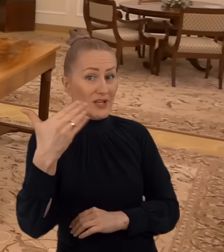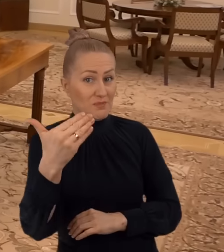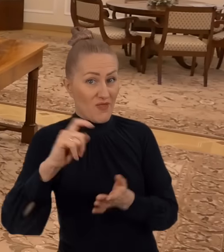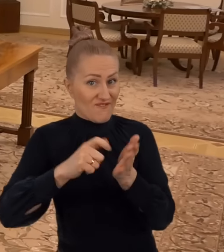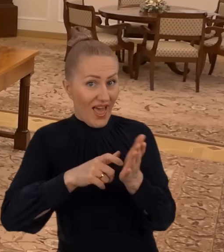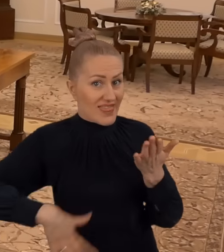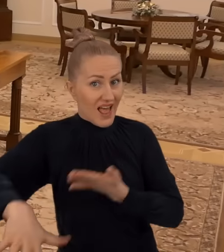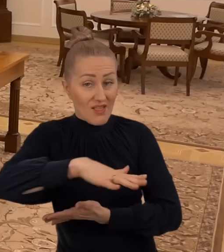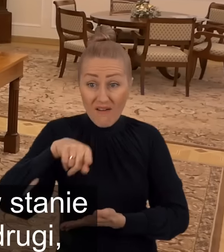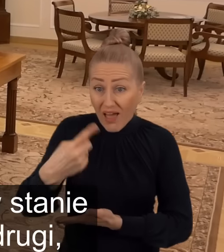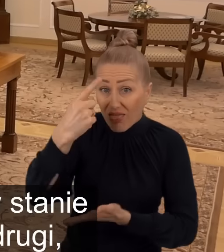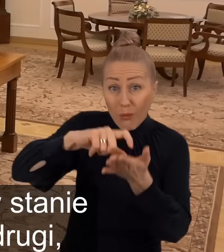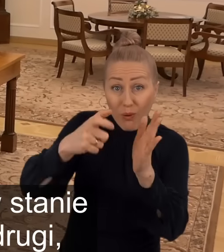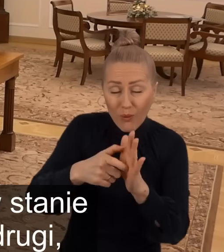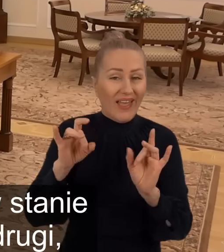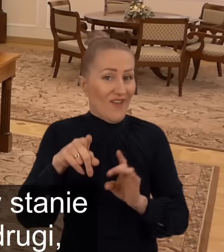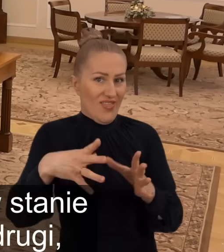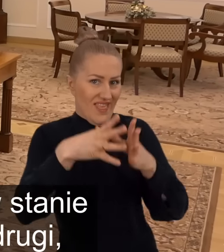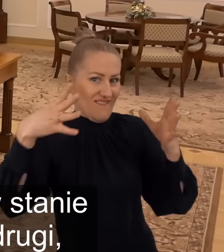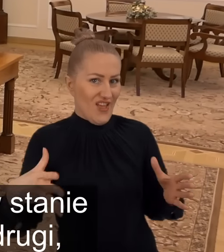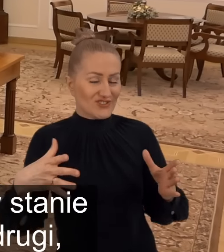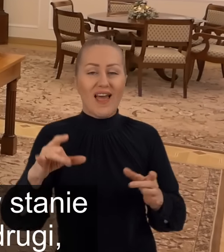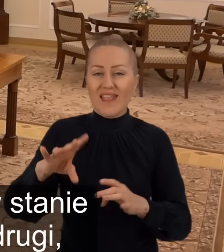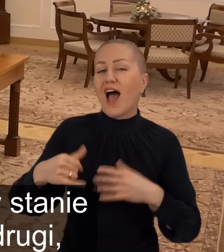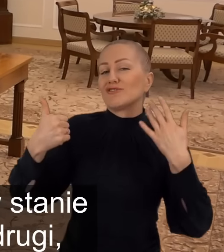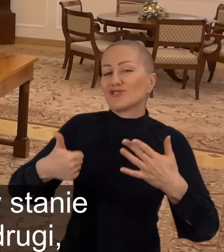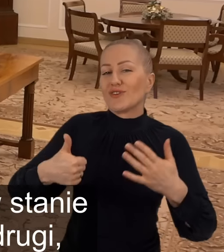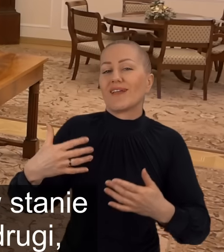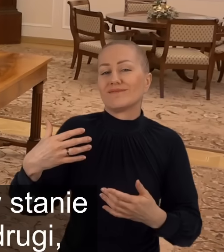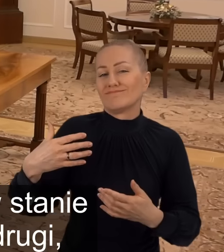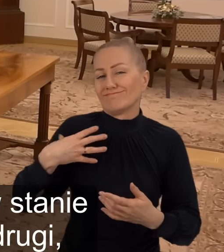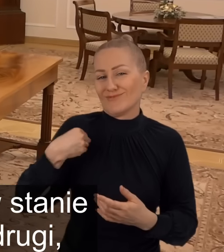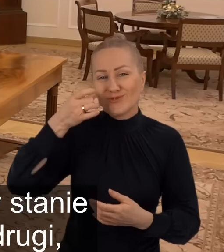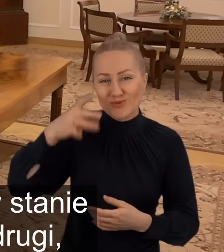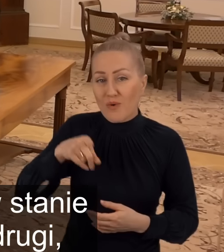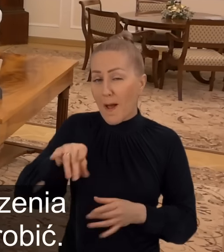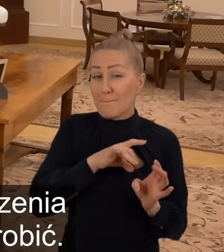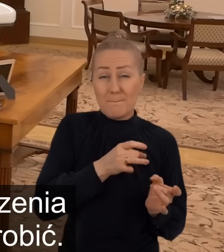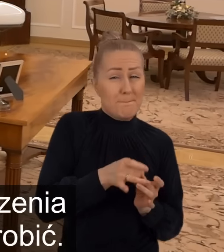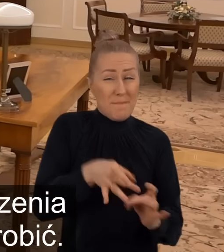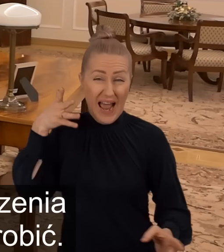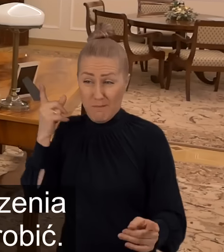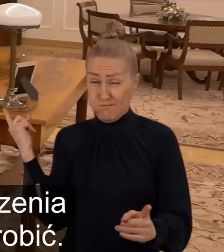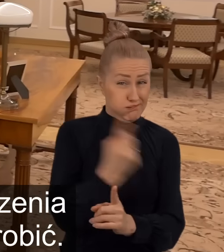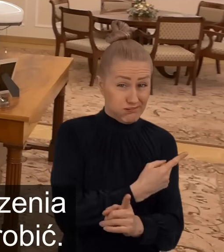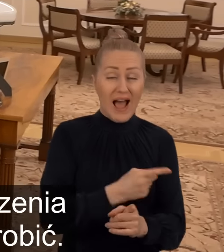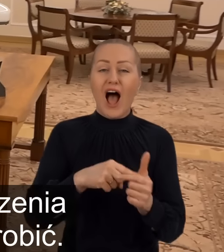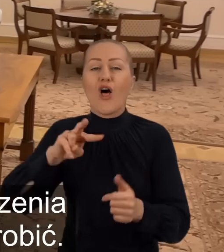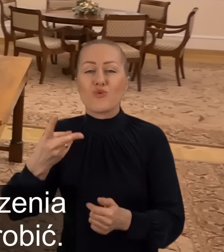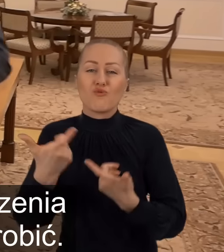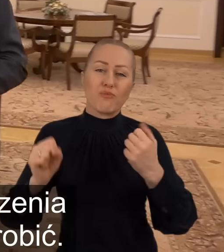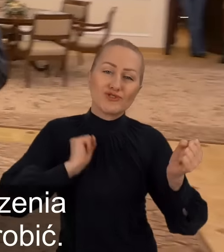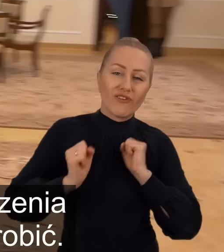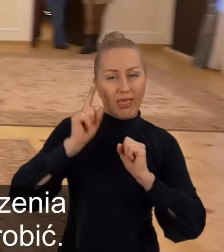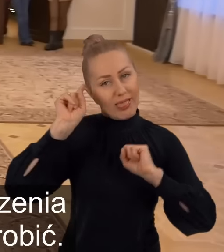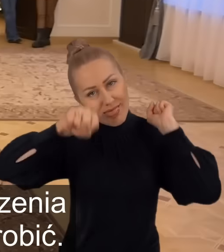Matko, ta jedynie. Największa część. W każdym razie sześciolatka jest w stanie rozpędzić się z jednego końca w drugi, a druga robić wszystkie inne ćwiczenia izometryczne,